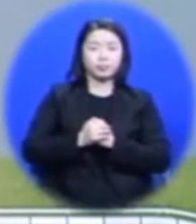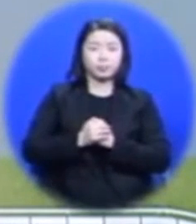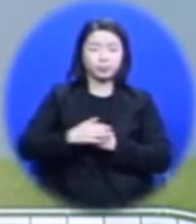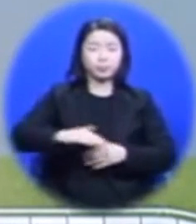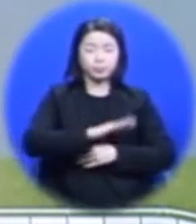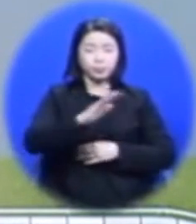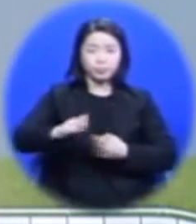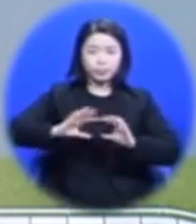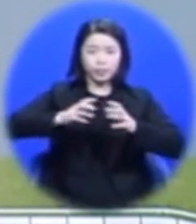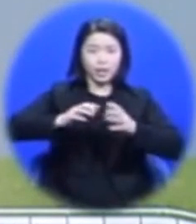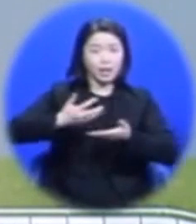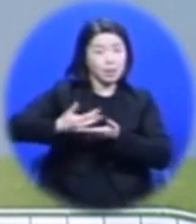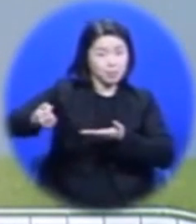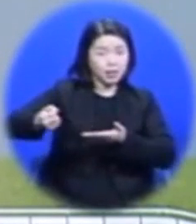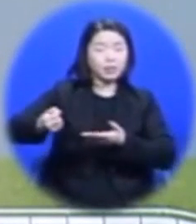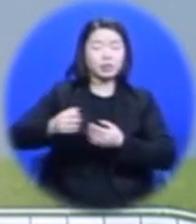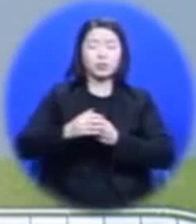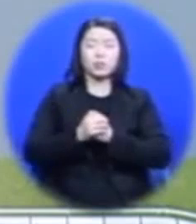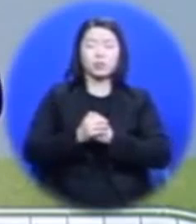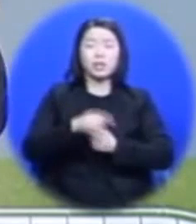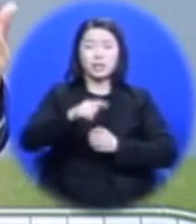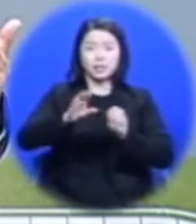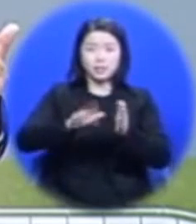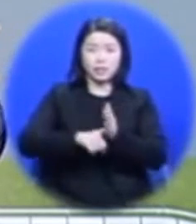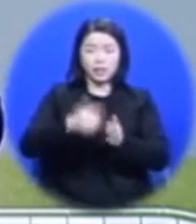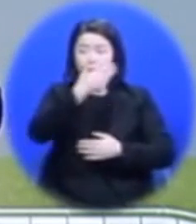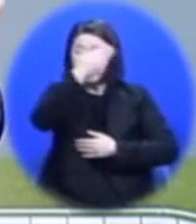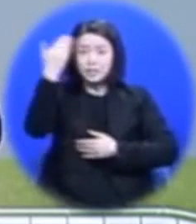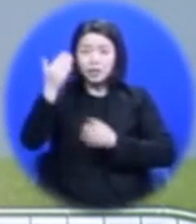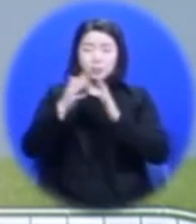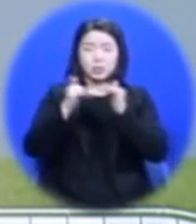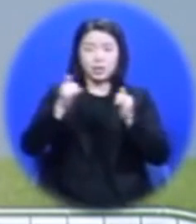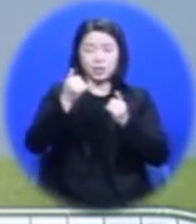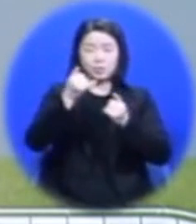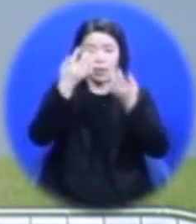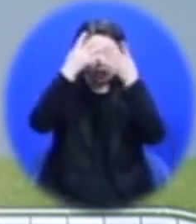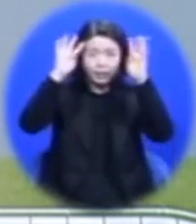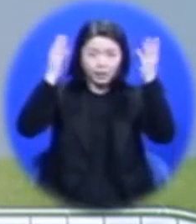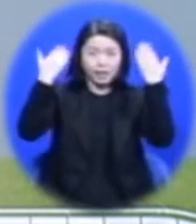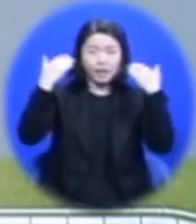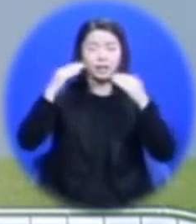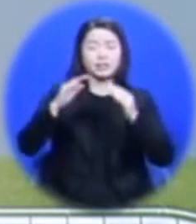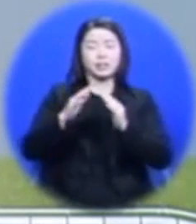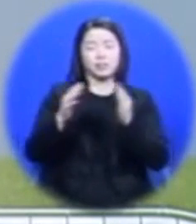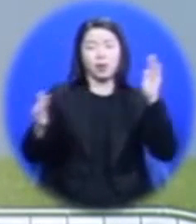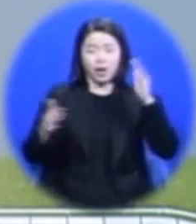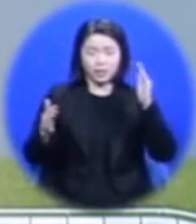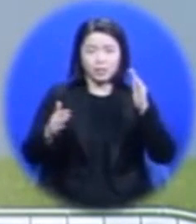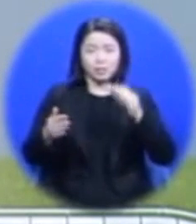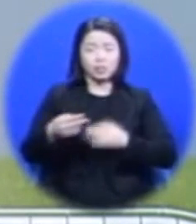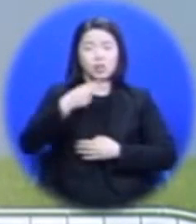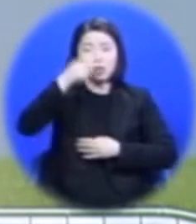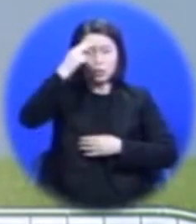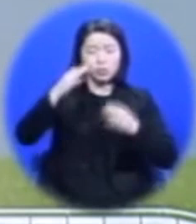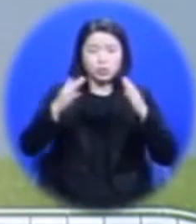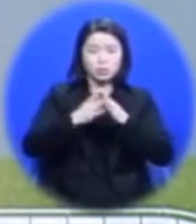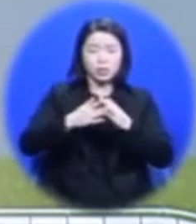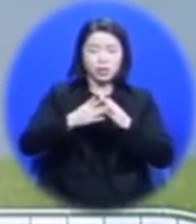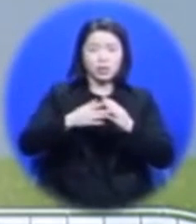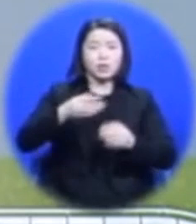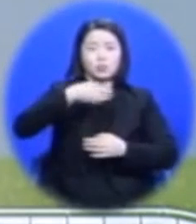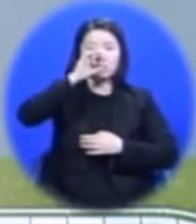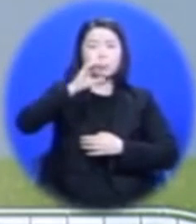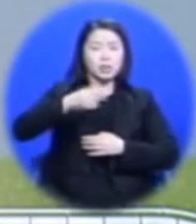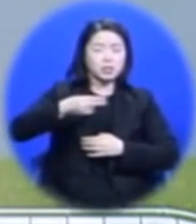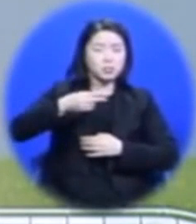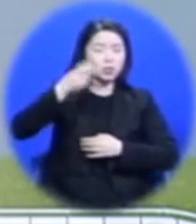우리가 나라를 잃어버리고 그리고 그때 당시 젊은이들, 대학생들 술집에서 술을 마시면서 불렀던 노래가